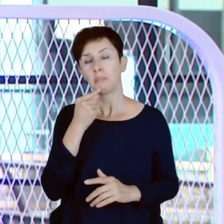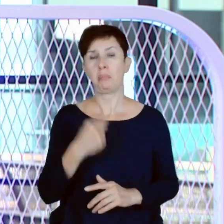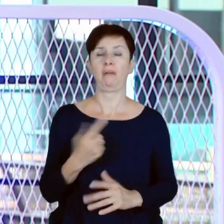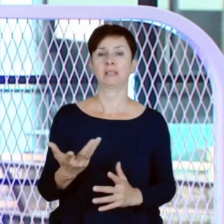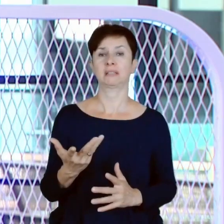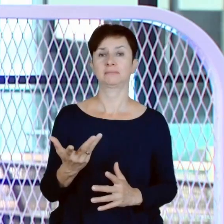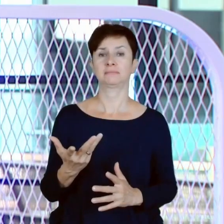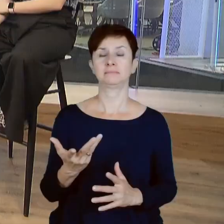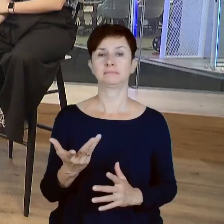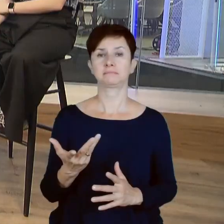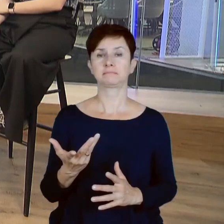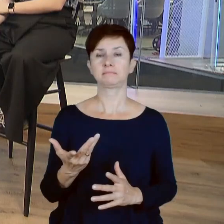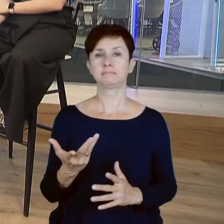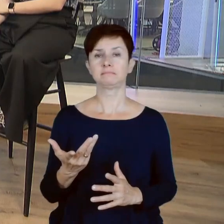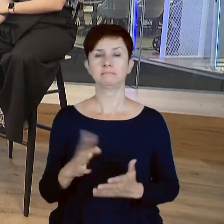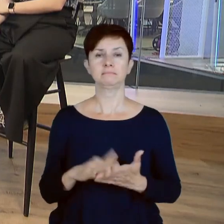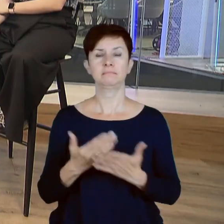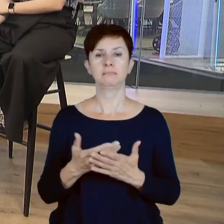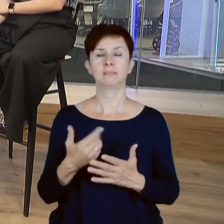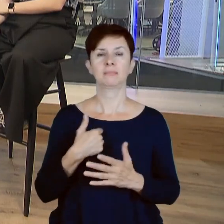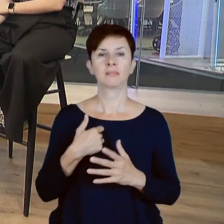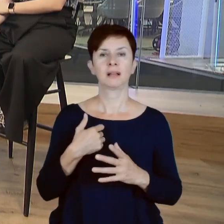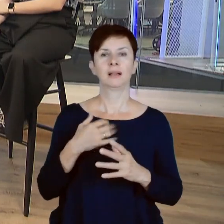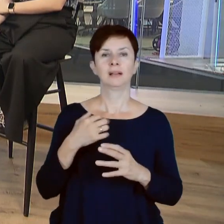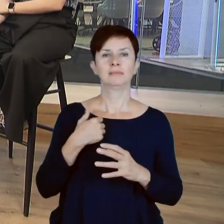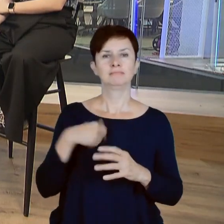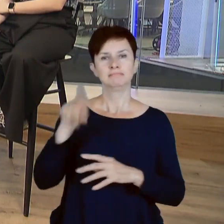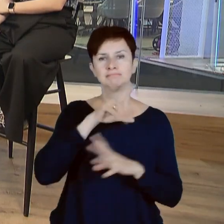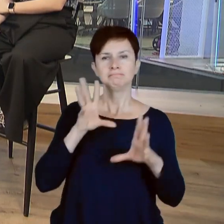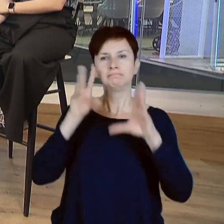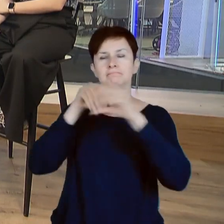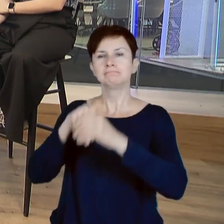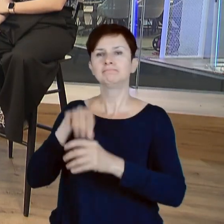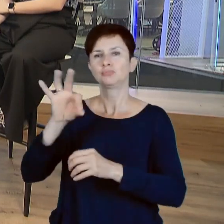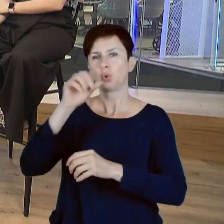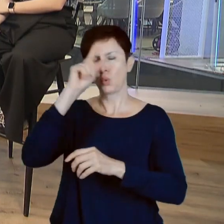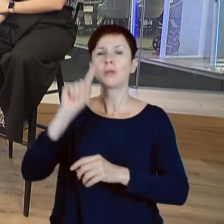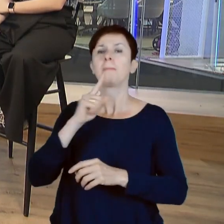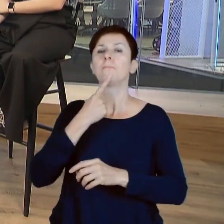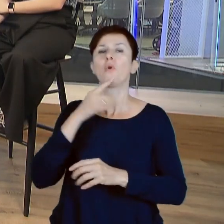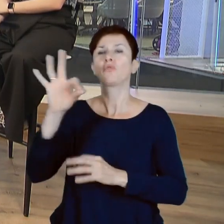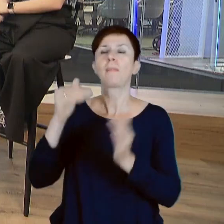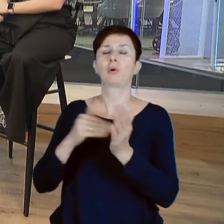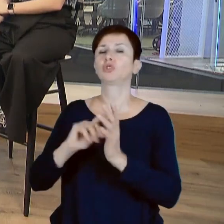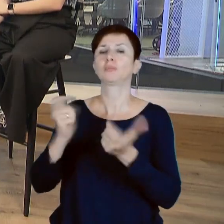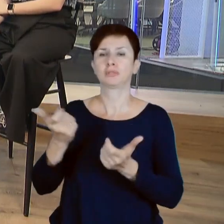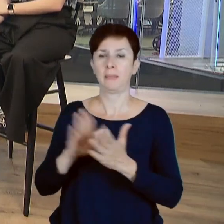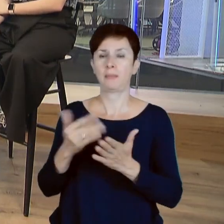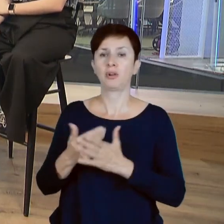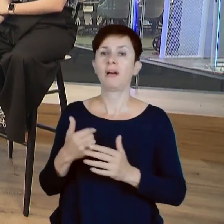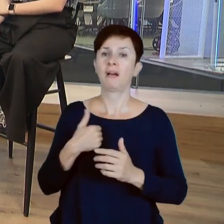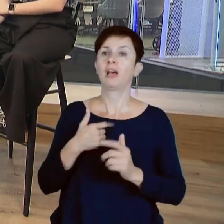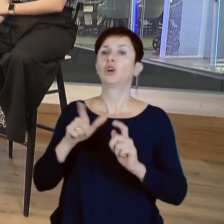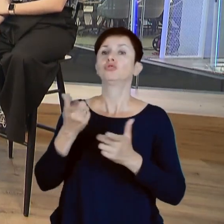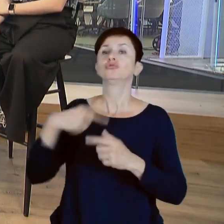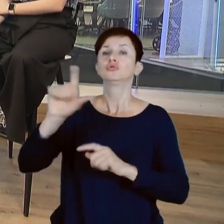gdybyśmy się mieli zanurzyć w świecie młodych ludzi i ich potrzeb, to co by wsparło uczenie dobrych nawyków i jakie